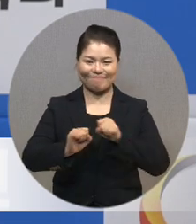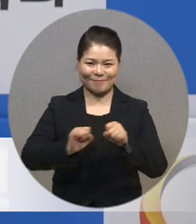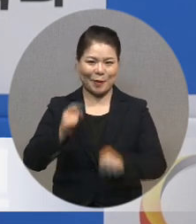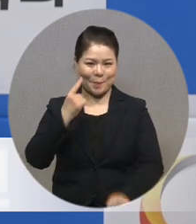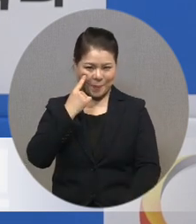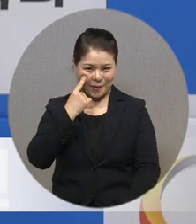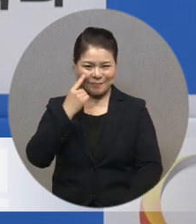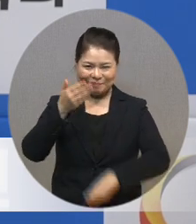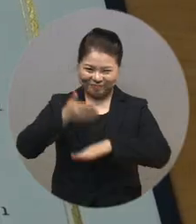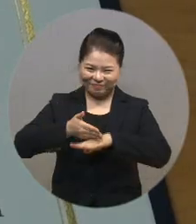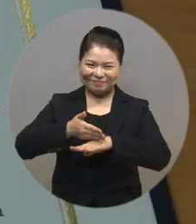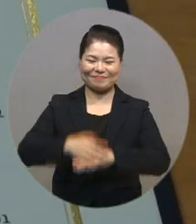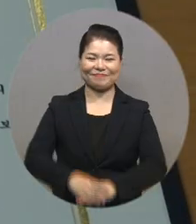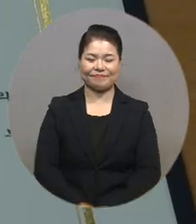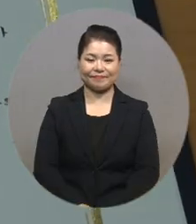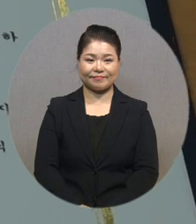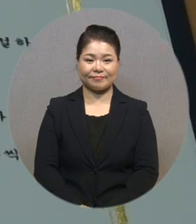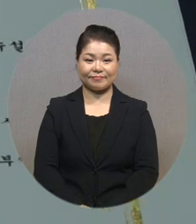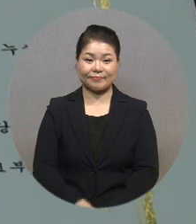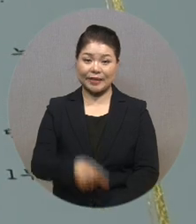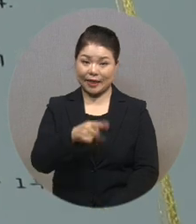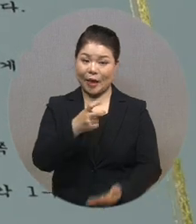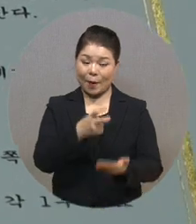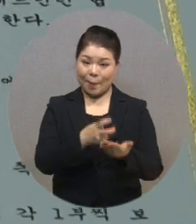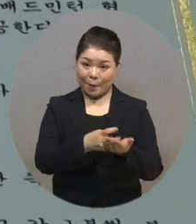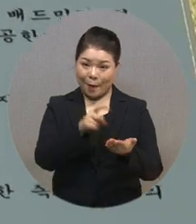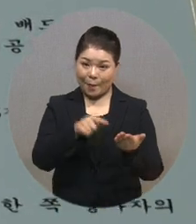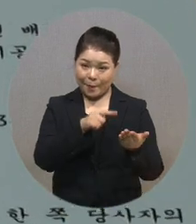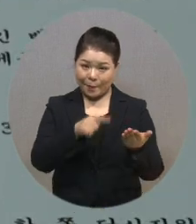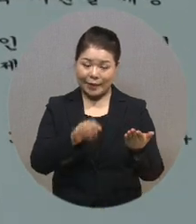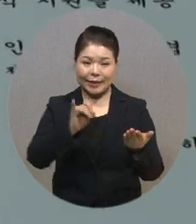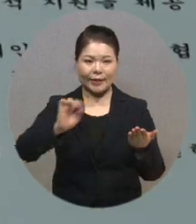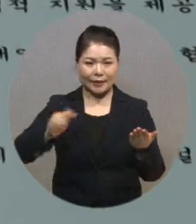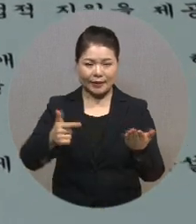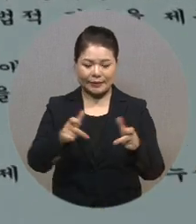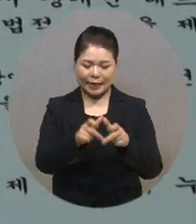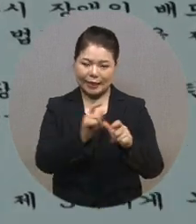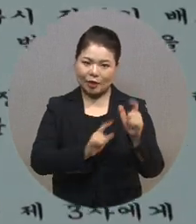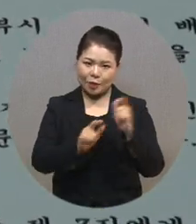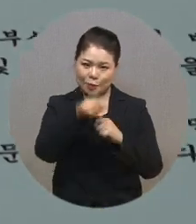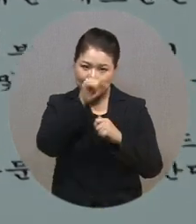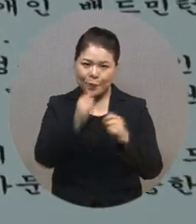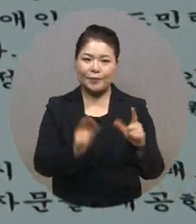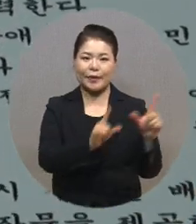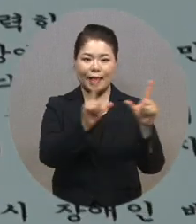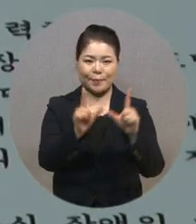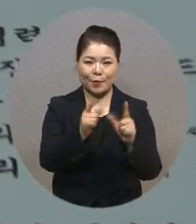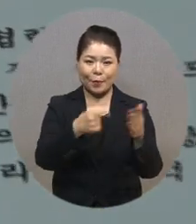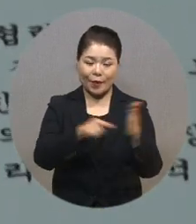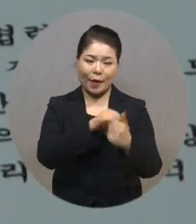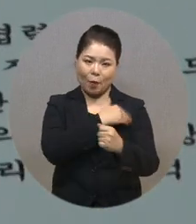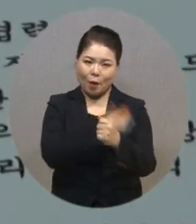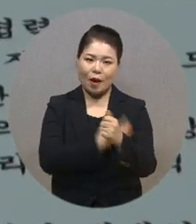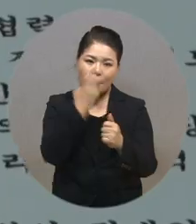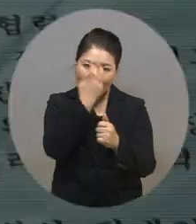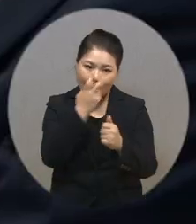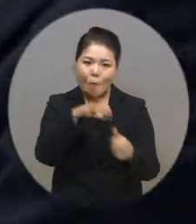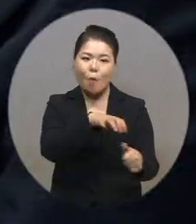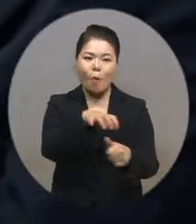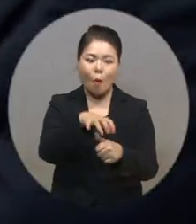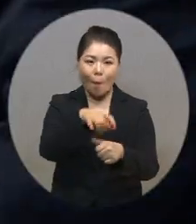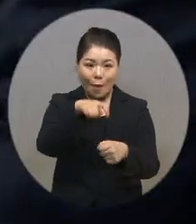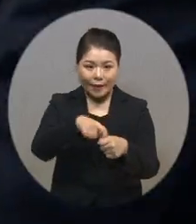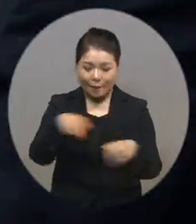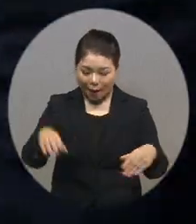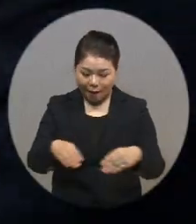활동해 보겠습니다. 감사합니다. 법무법인 이인은 장애인들의 보다 나은 삶을 위한 권리 보호와 법적 지원 제공을 목적으로